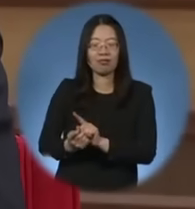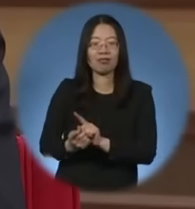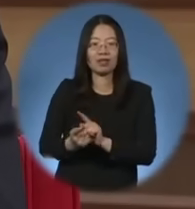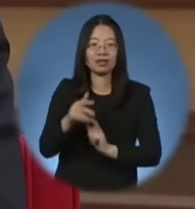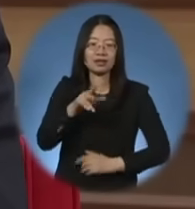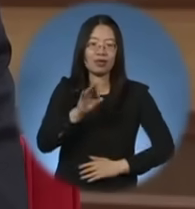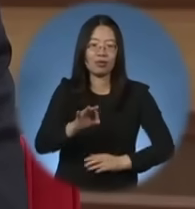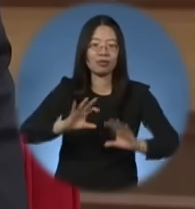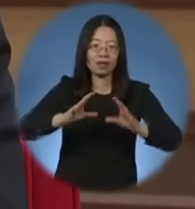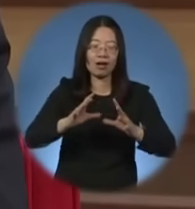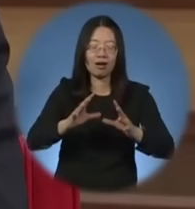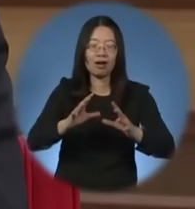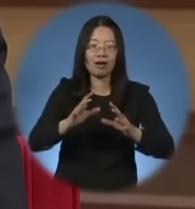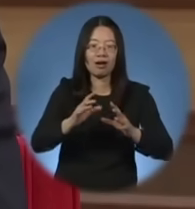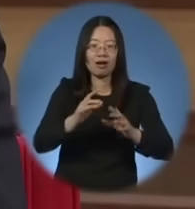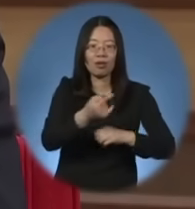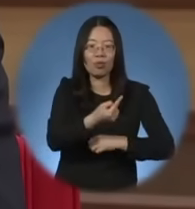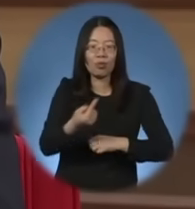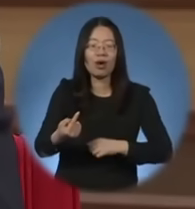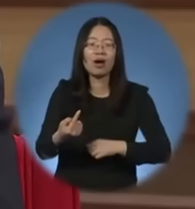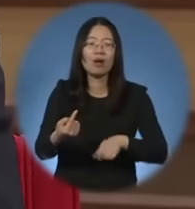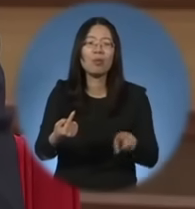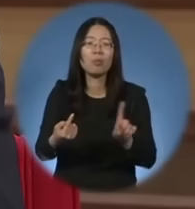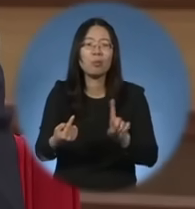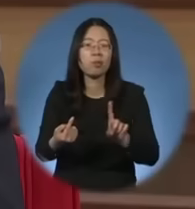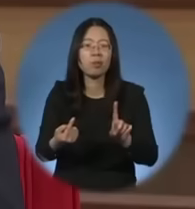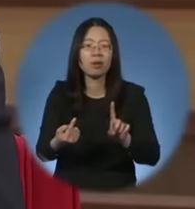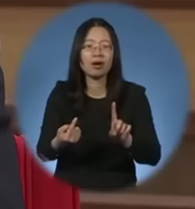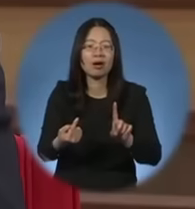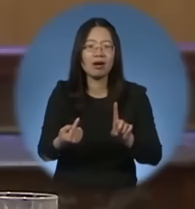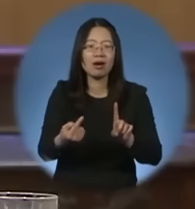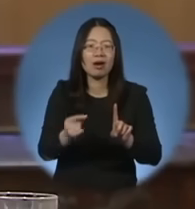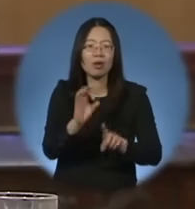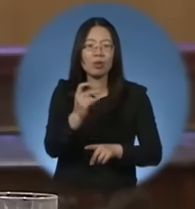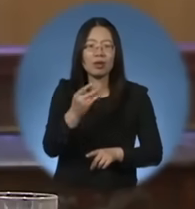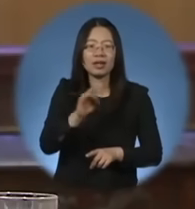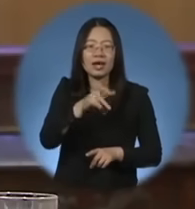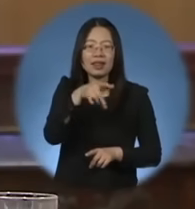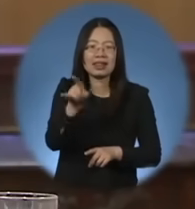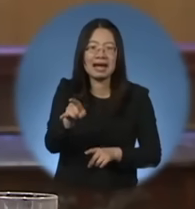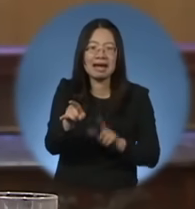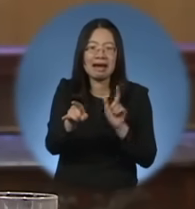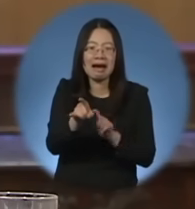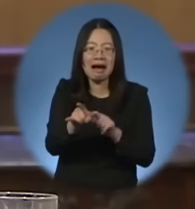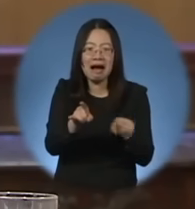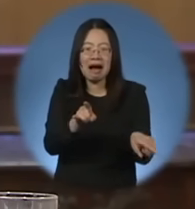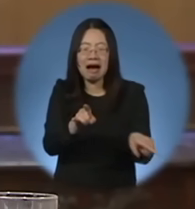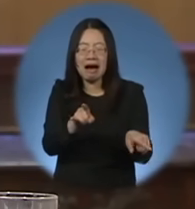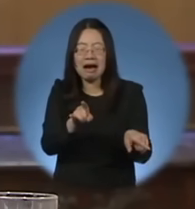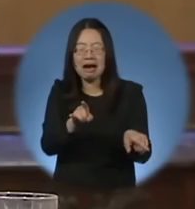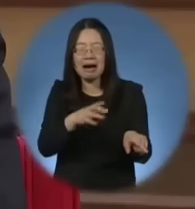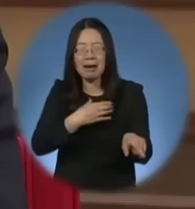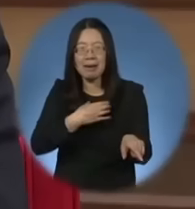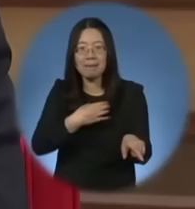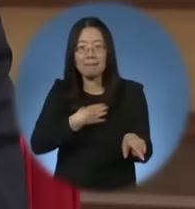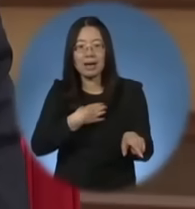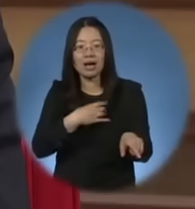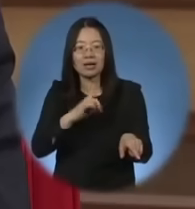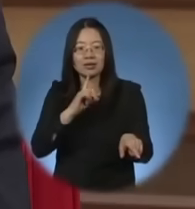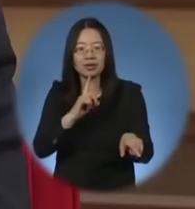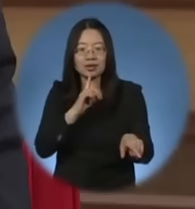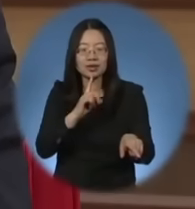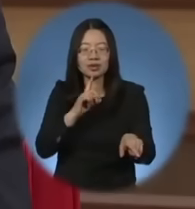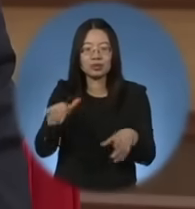대신에 장나라가 들어오는데 장나라는 저 야만인 들이에요 오랑캐라 그랬죠 오이라고 우리 문